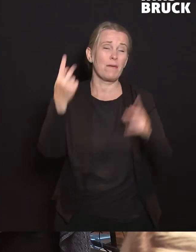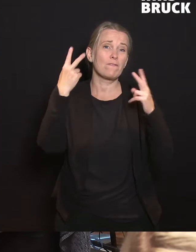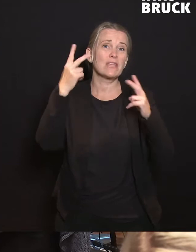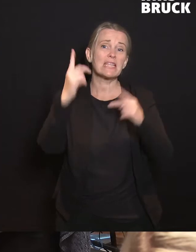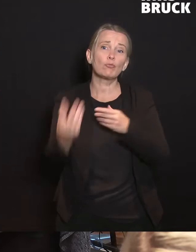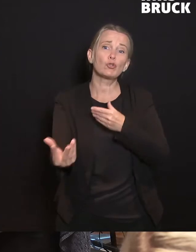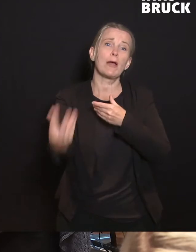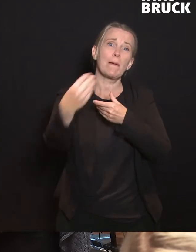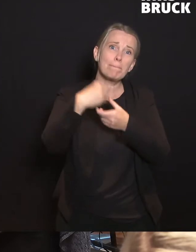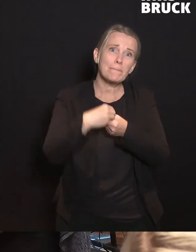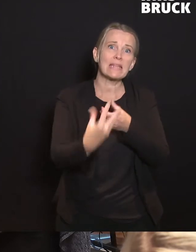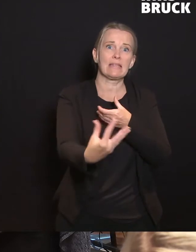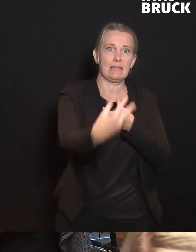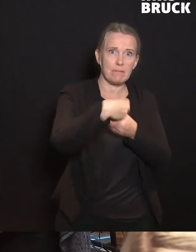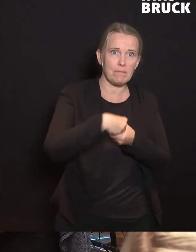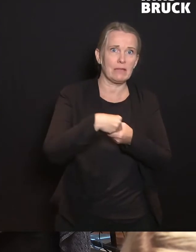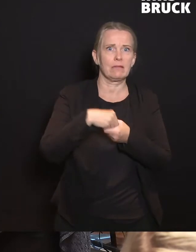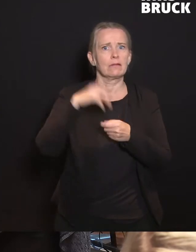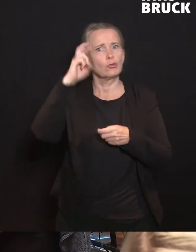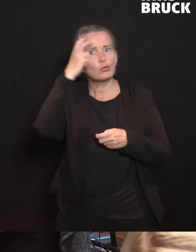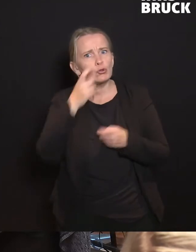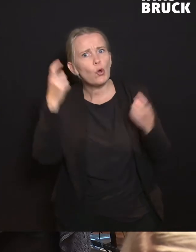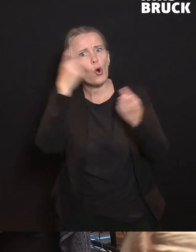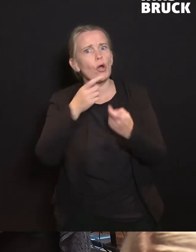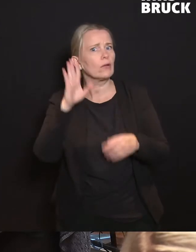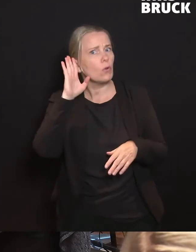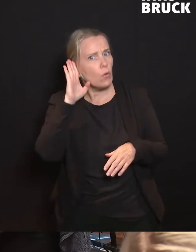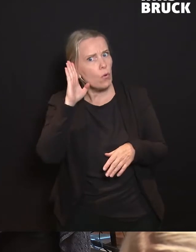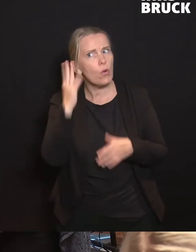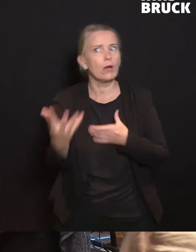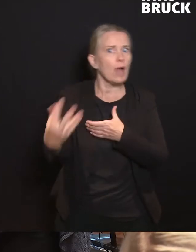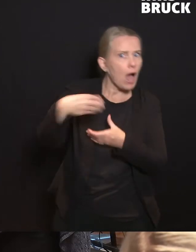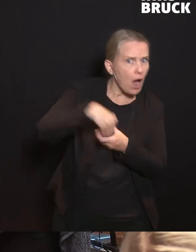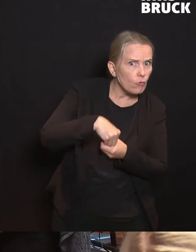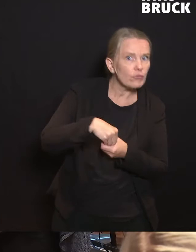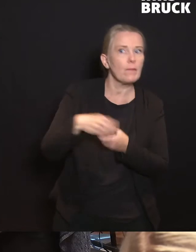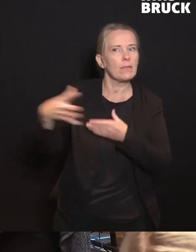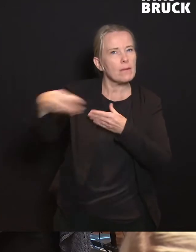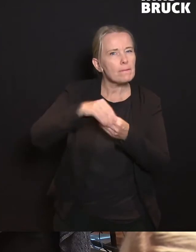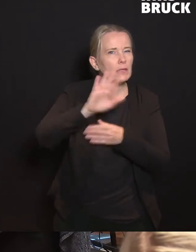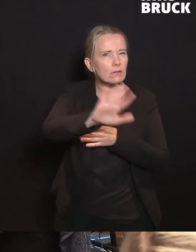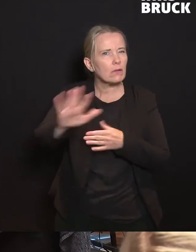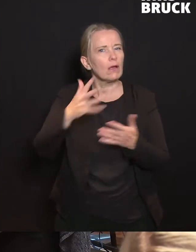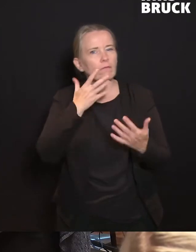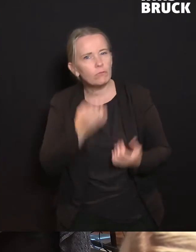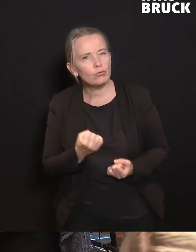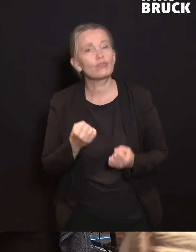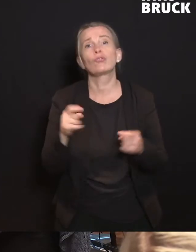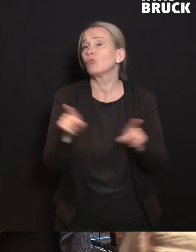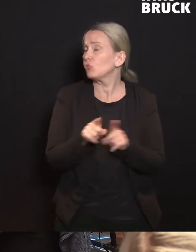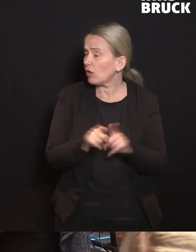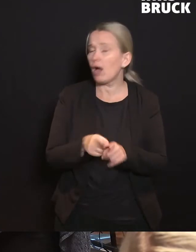Ort einzubinden, die Bedenken aufzunehmen, die Bedenken mitzunehmen und dann aber auch, und dazu stehen wir